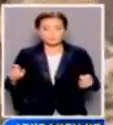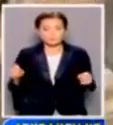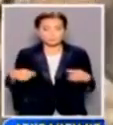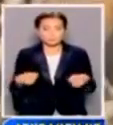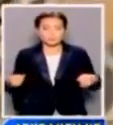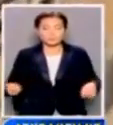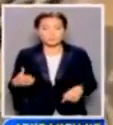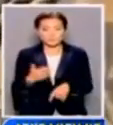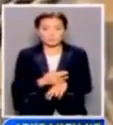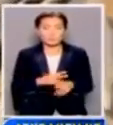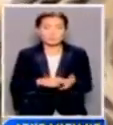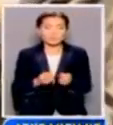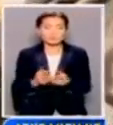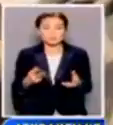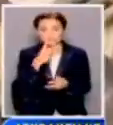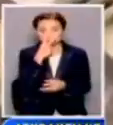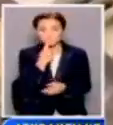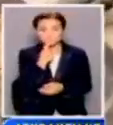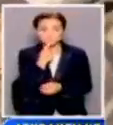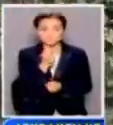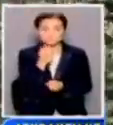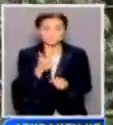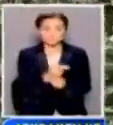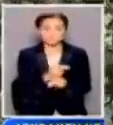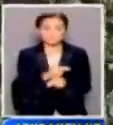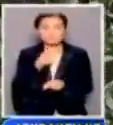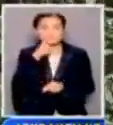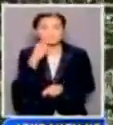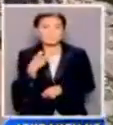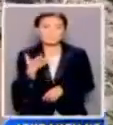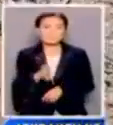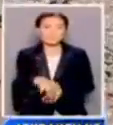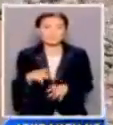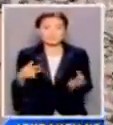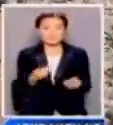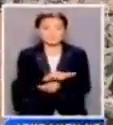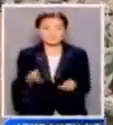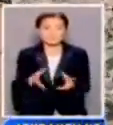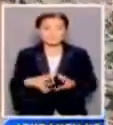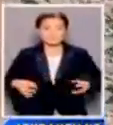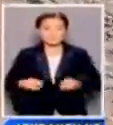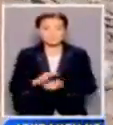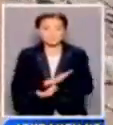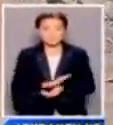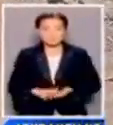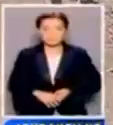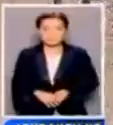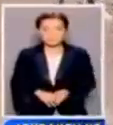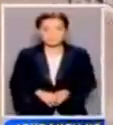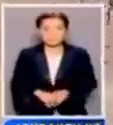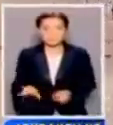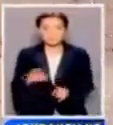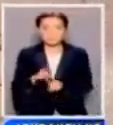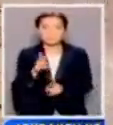на продажу. Но плоды, как видите, уже созрели. Только вчера 300 штук арбузов раздали сельчанам бесплатно. Теперь